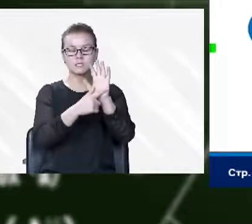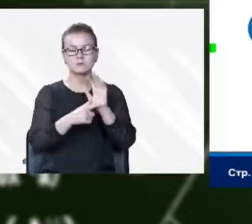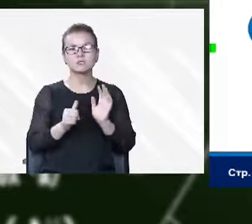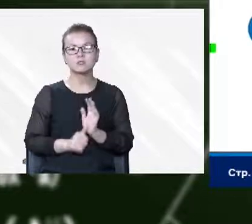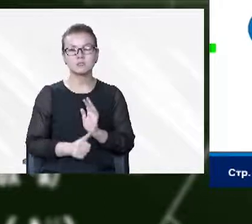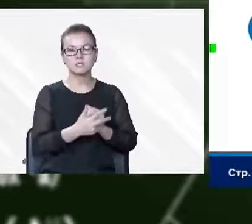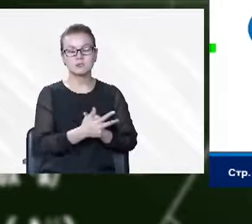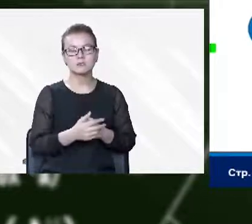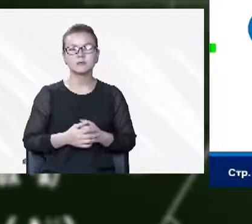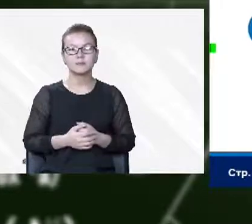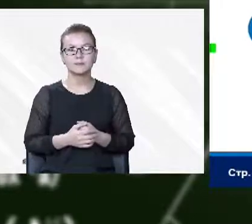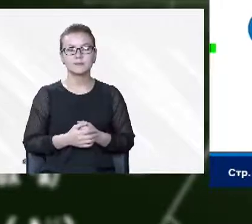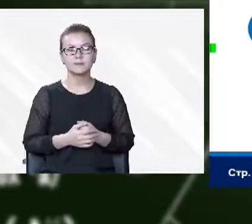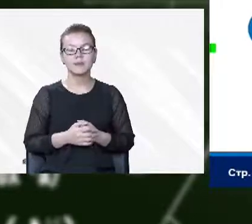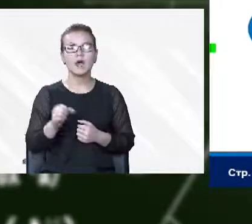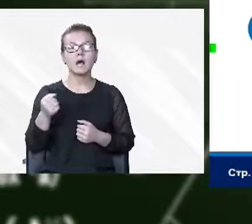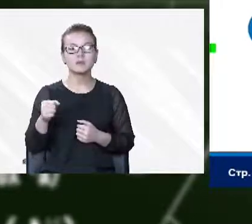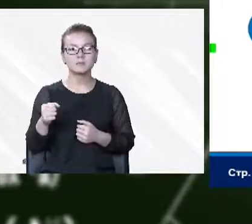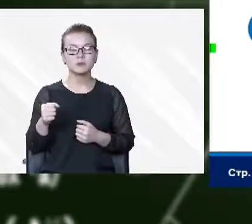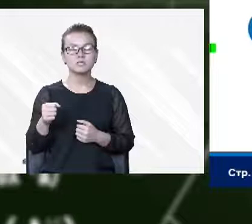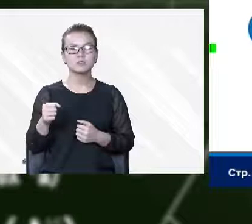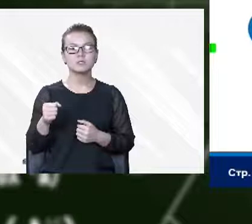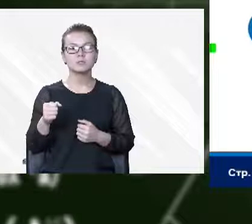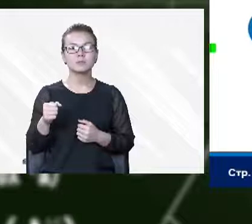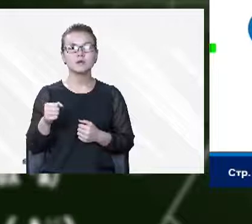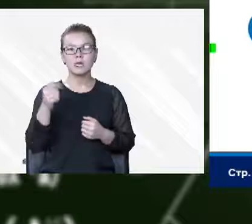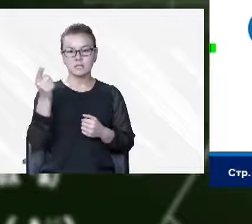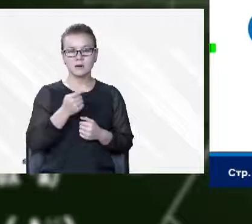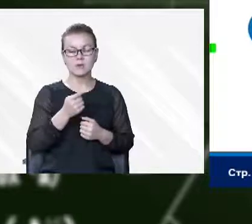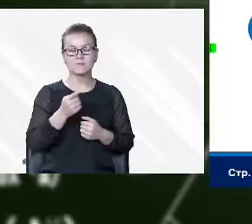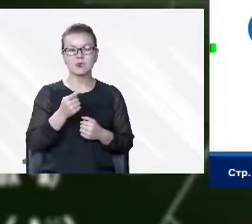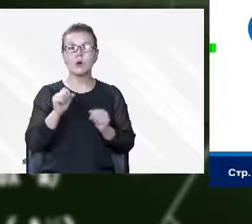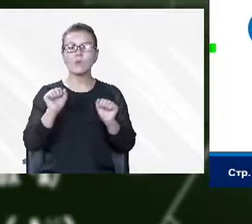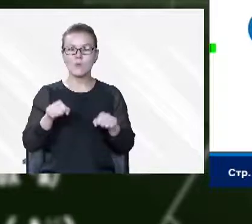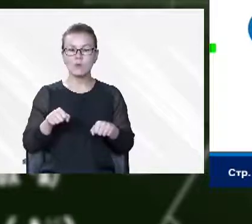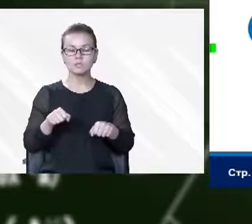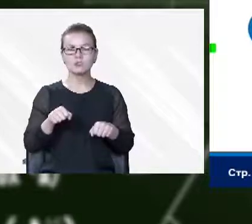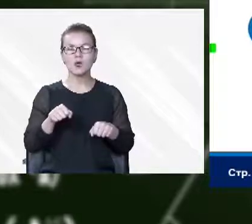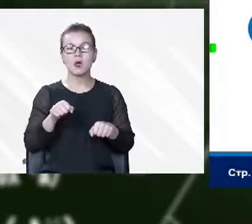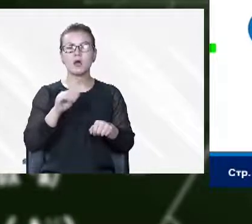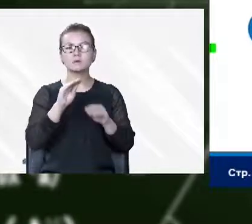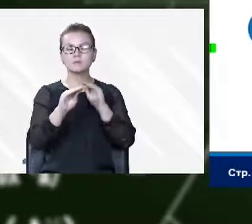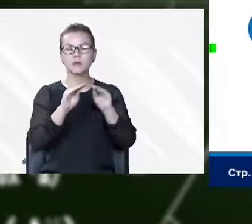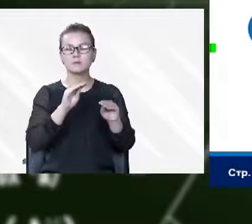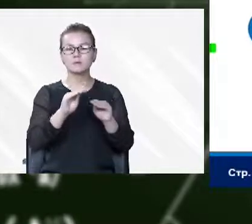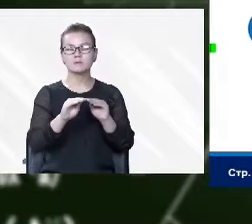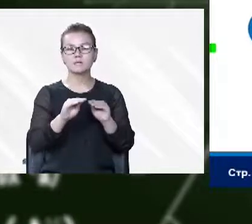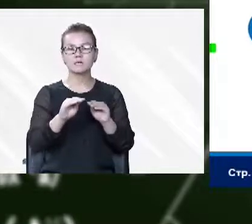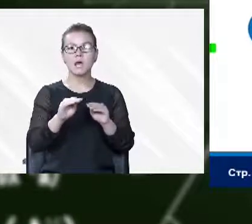4,47. Над алгебраическими дробями можно осуществлять